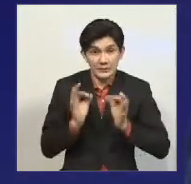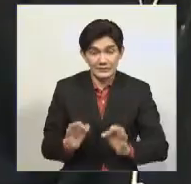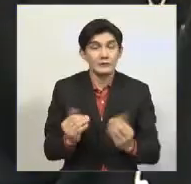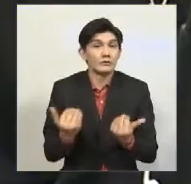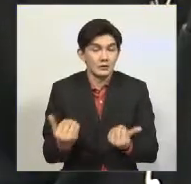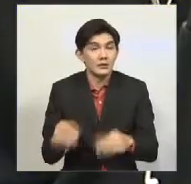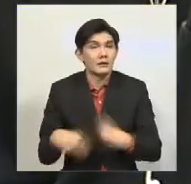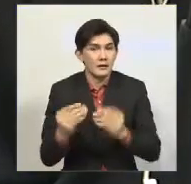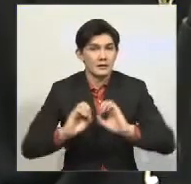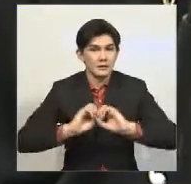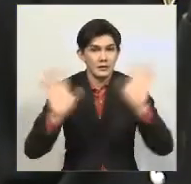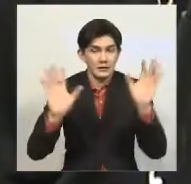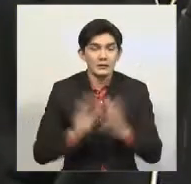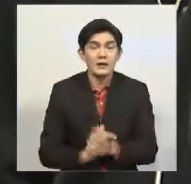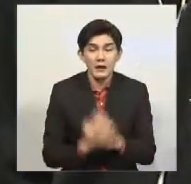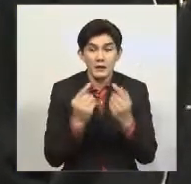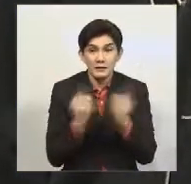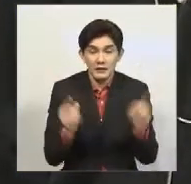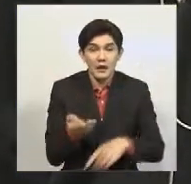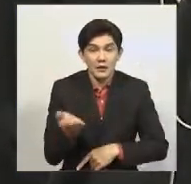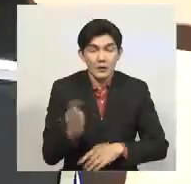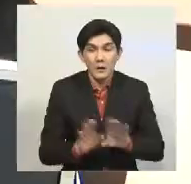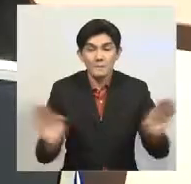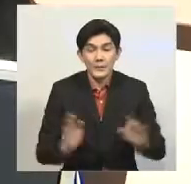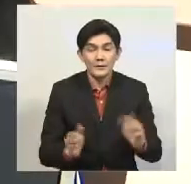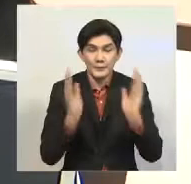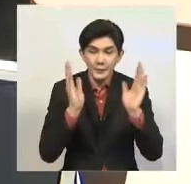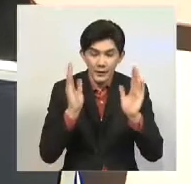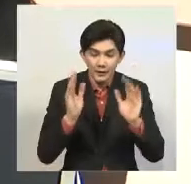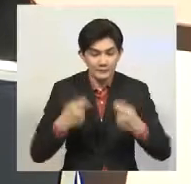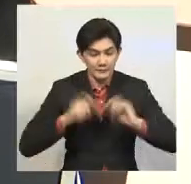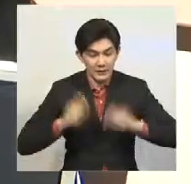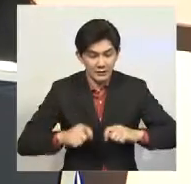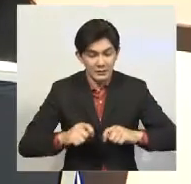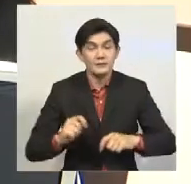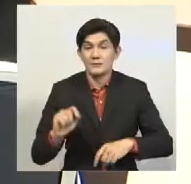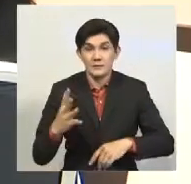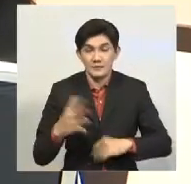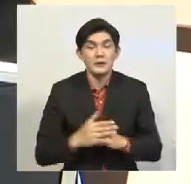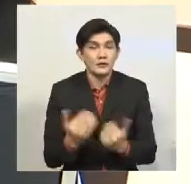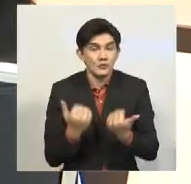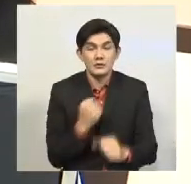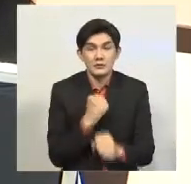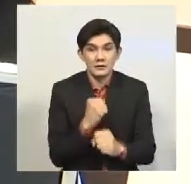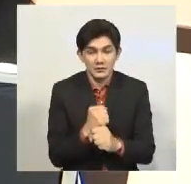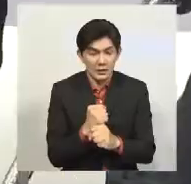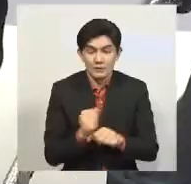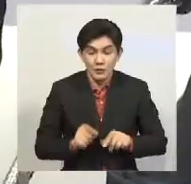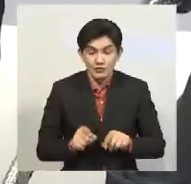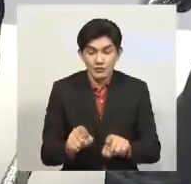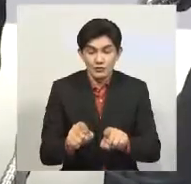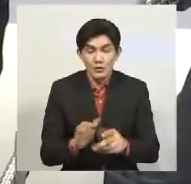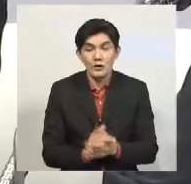ในเรื่องนี้ให้เกิดความชัดเจนแต่การขอเปิดอภิปรายทั่วไปโดยไม่ลงมติในประเด็นดังกล่าวจะยังคงดำเนินไปแบบควบ